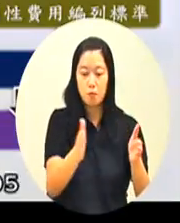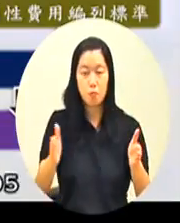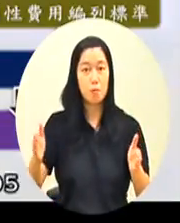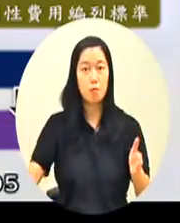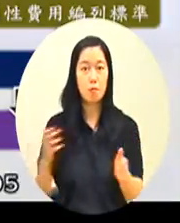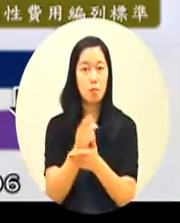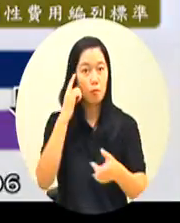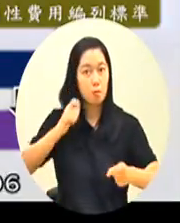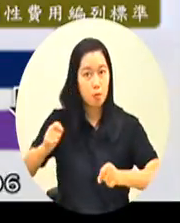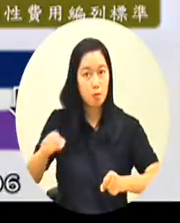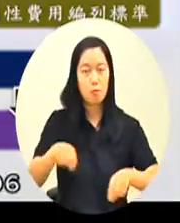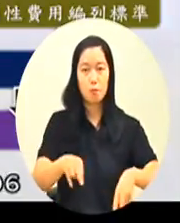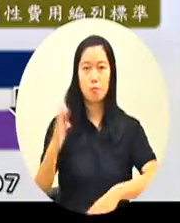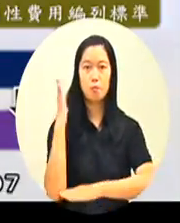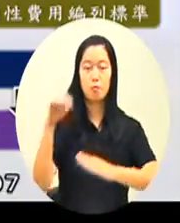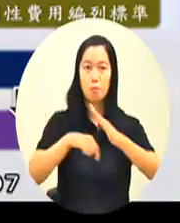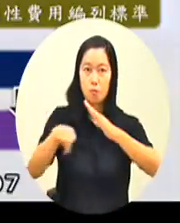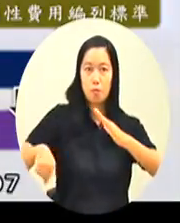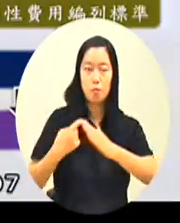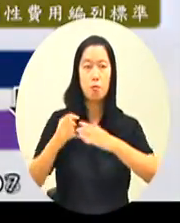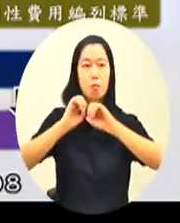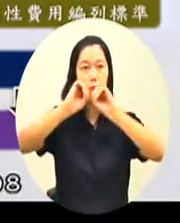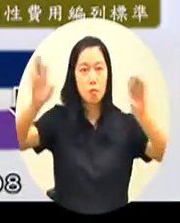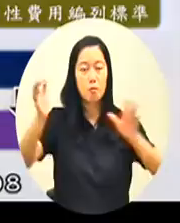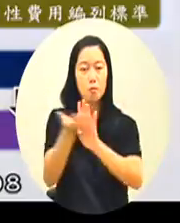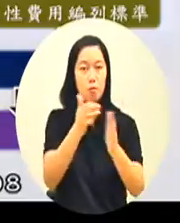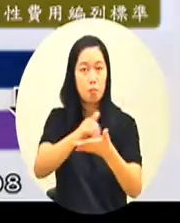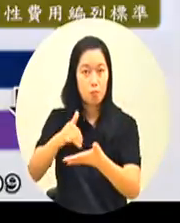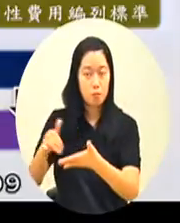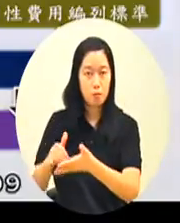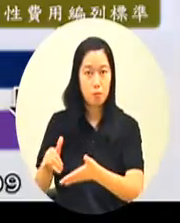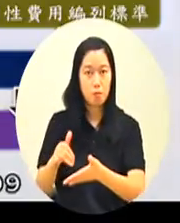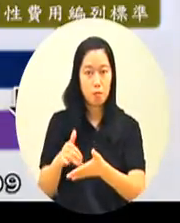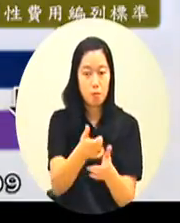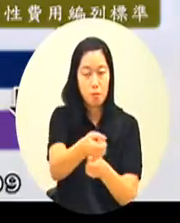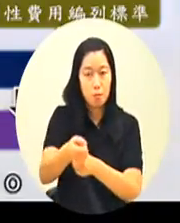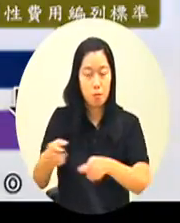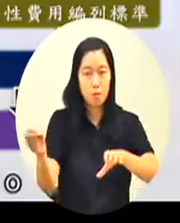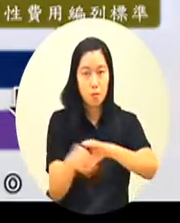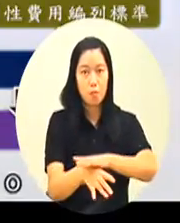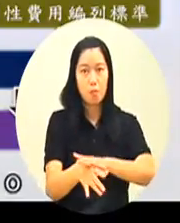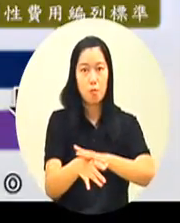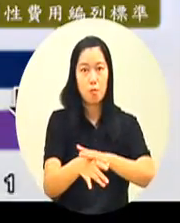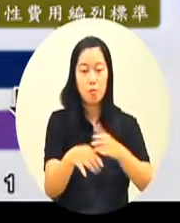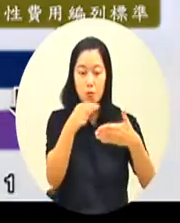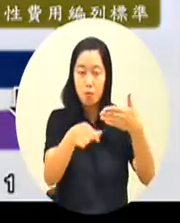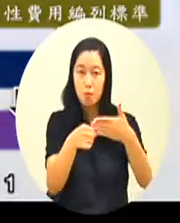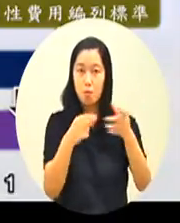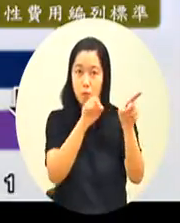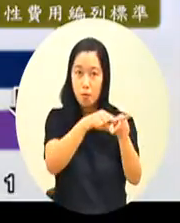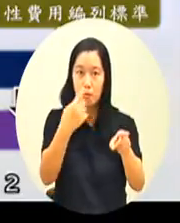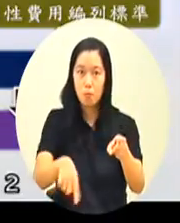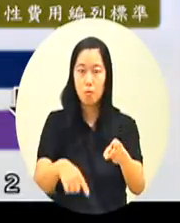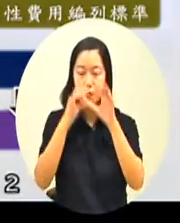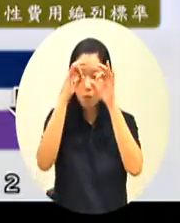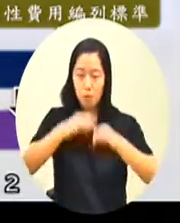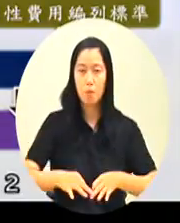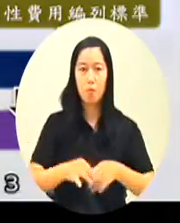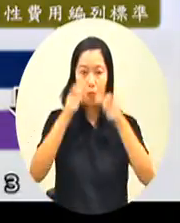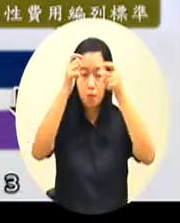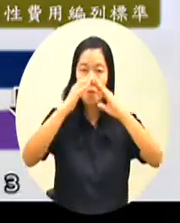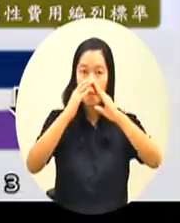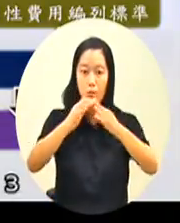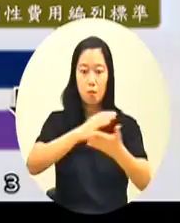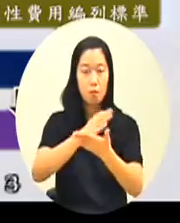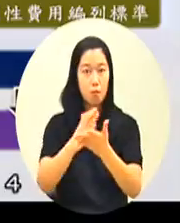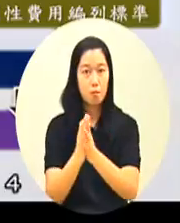政院颁的预算筹编原则，还有一些相关规定，然后再检讨本市的各项编